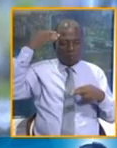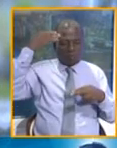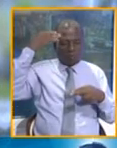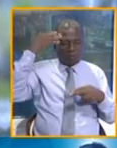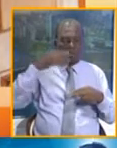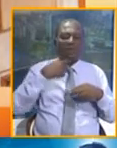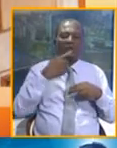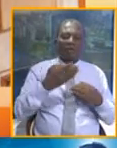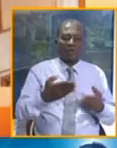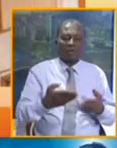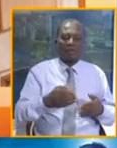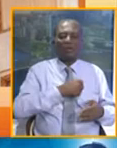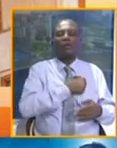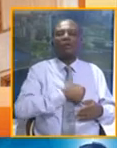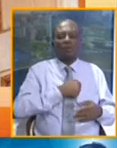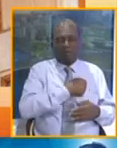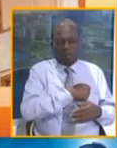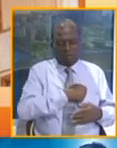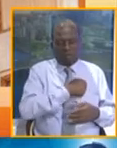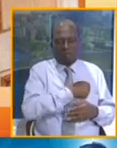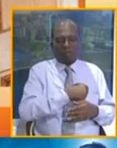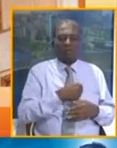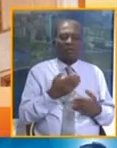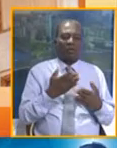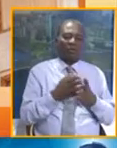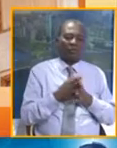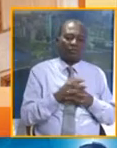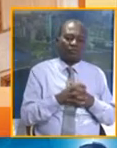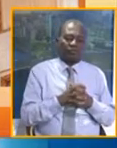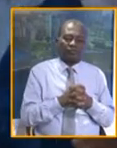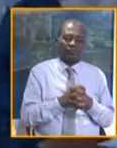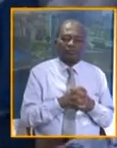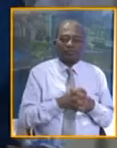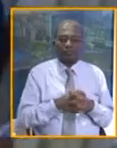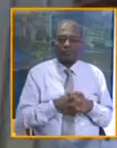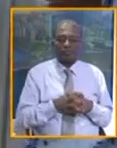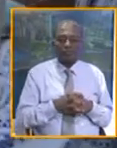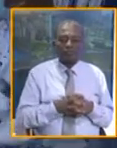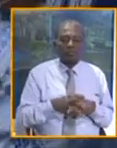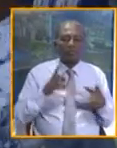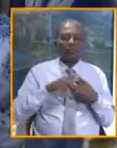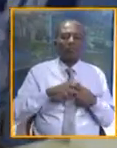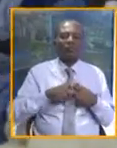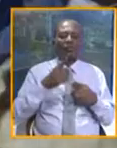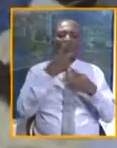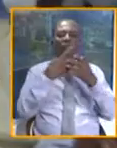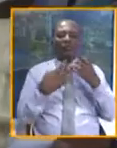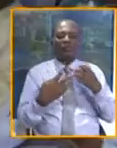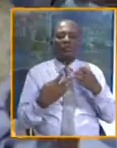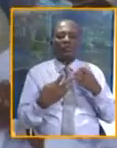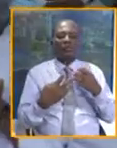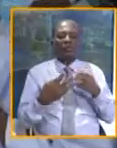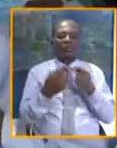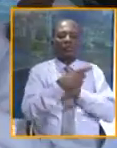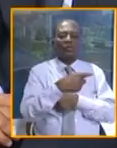ont transmis la compassion de la nation ivoirienne. Alexis Ouedraogo. À la mi-journée, le Premier ministre